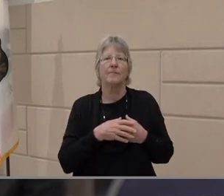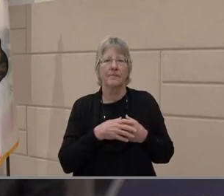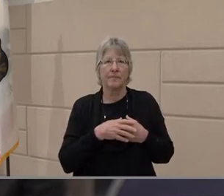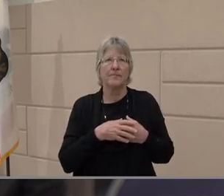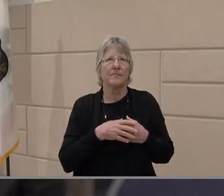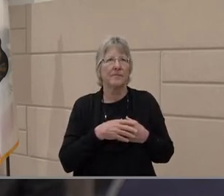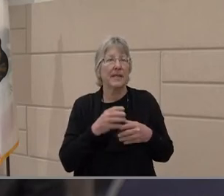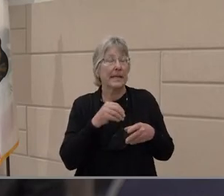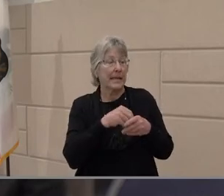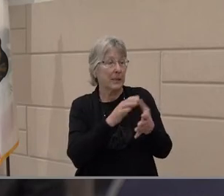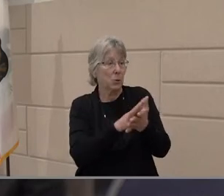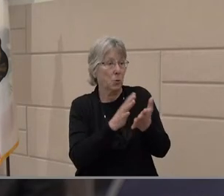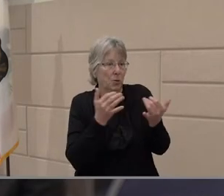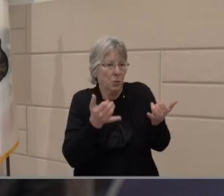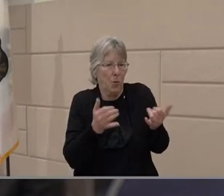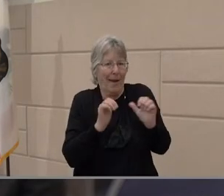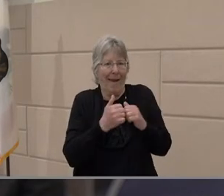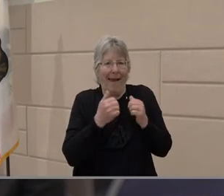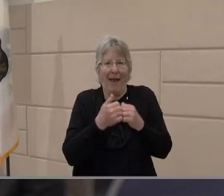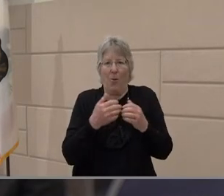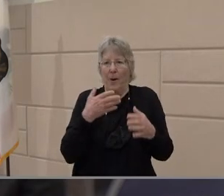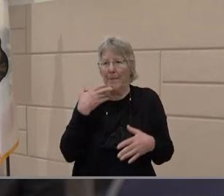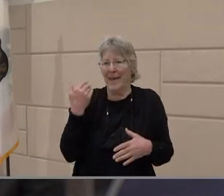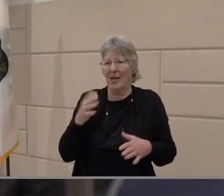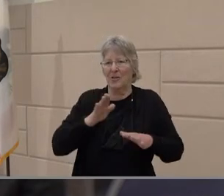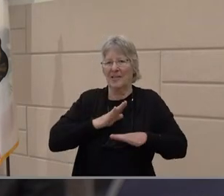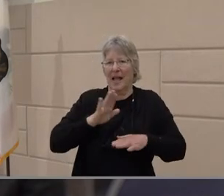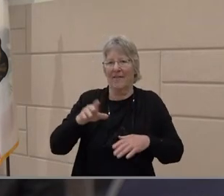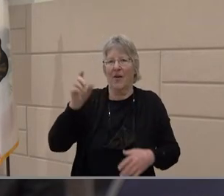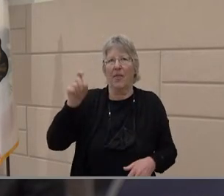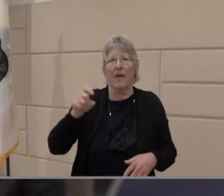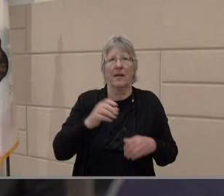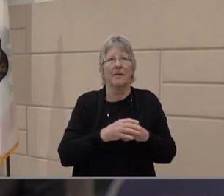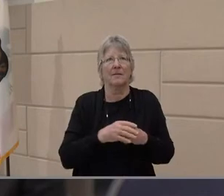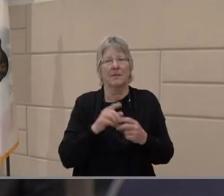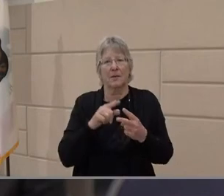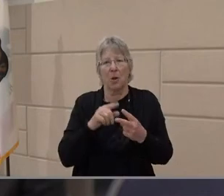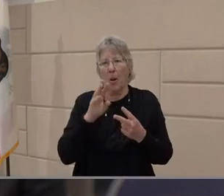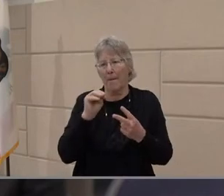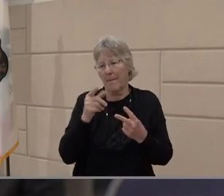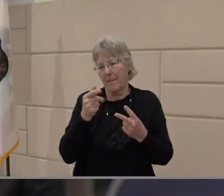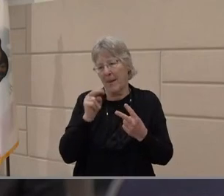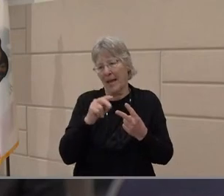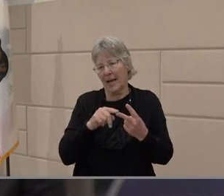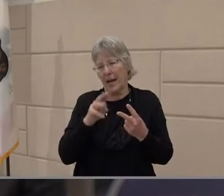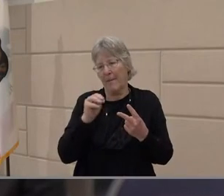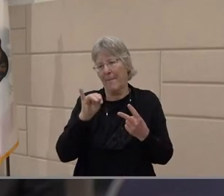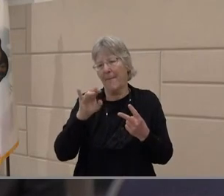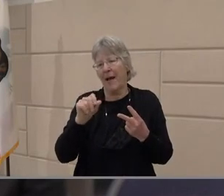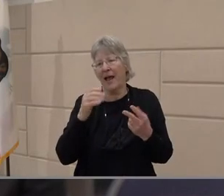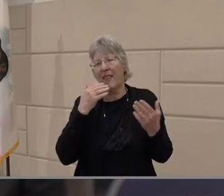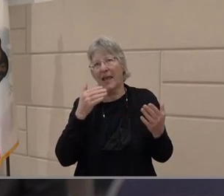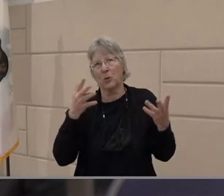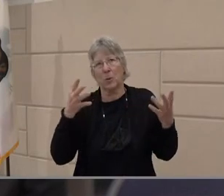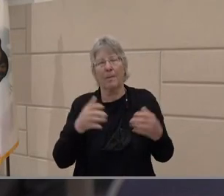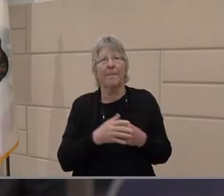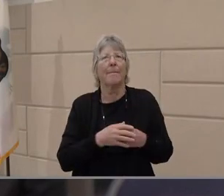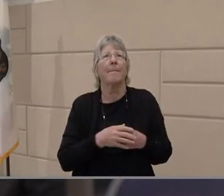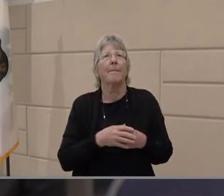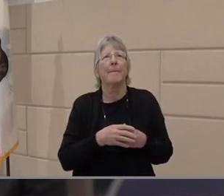ង្ហាញអំពីបទពិសោធន៍របស់ពួកគេបានឆ្លងកាត់ក្នុងនាមជាសិស្សជនជាតិភាគតិច